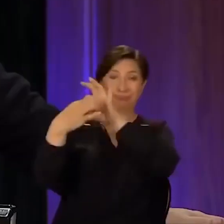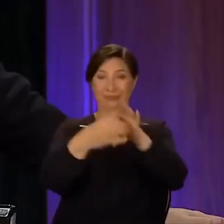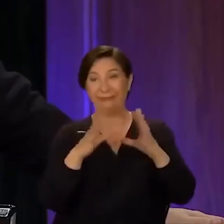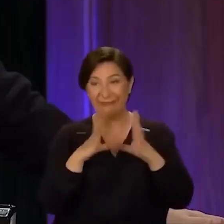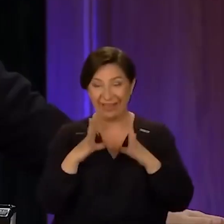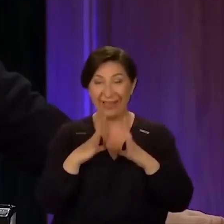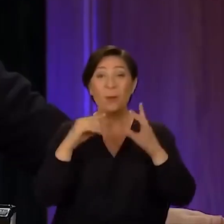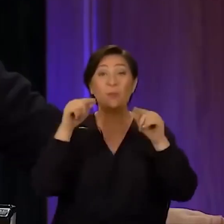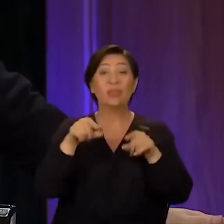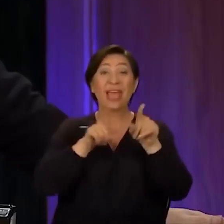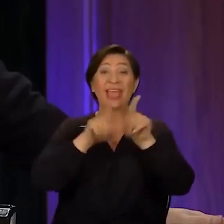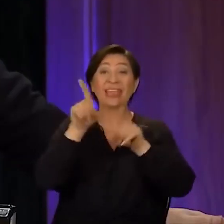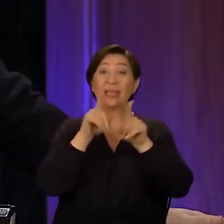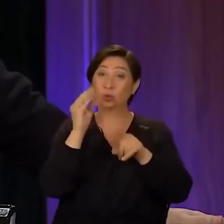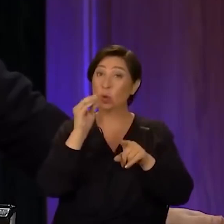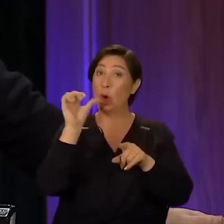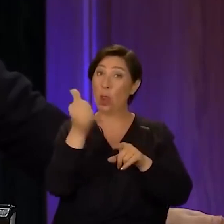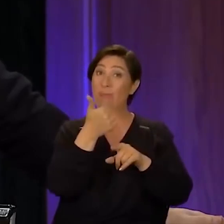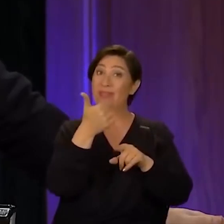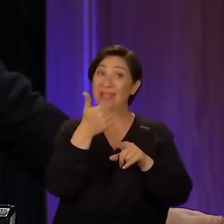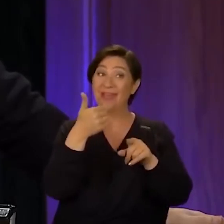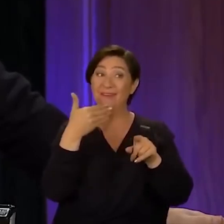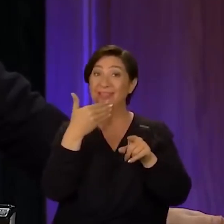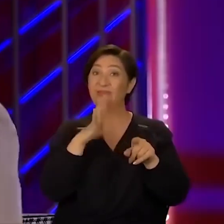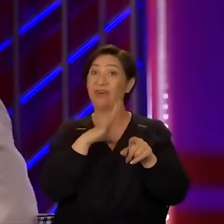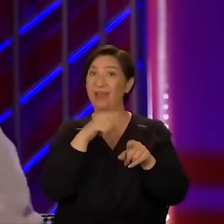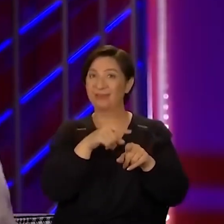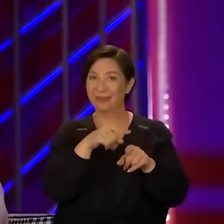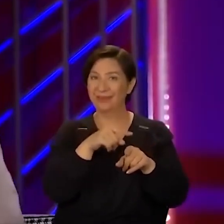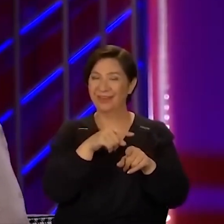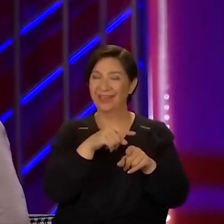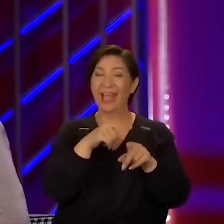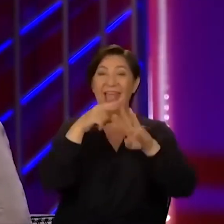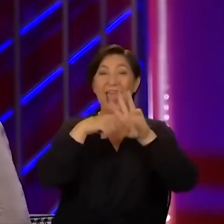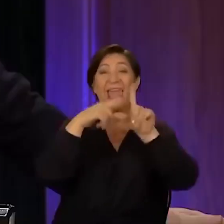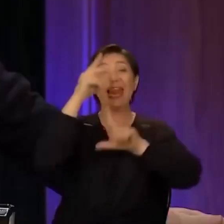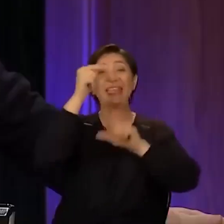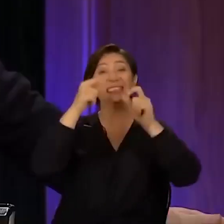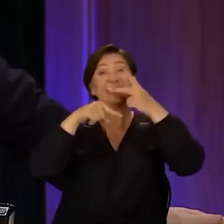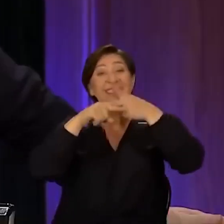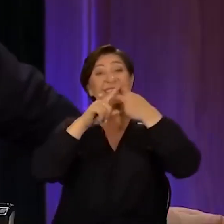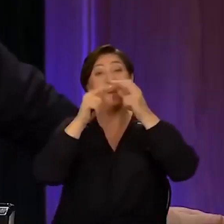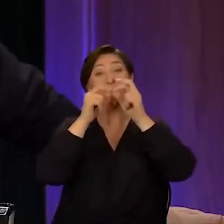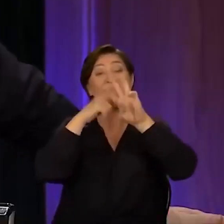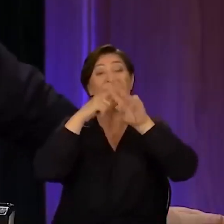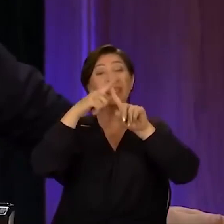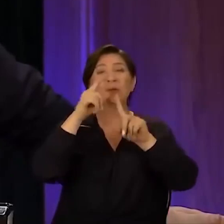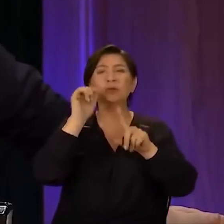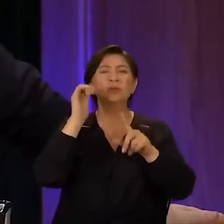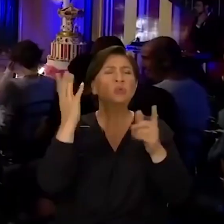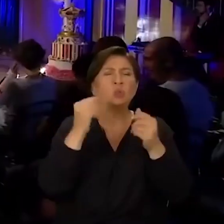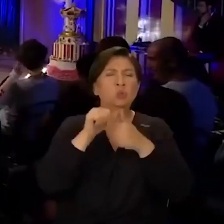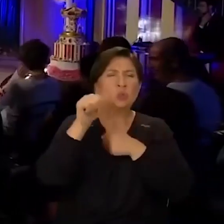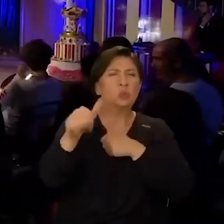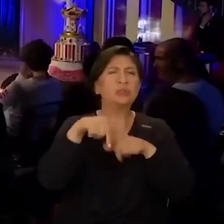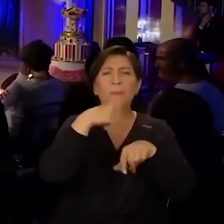Yani istedigim bunda internetin çok önemli bir rolü var yani mi elizabeti Çoktan kimse almıyordu